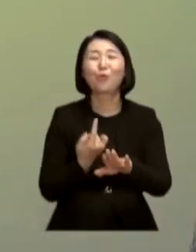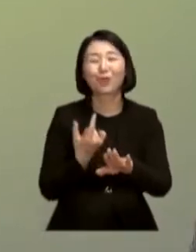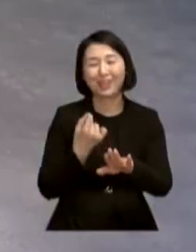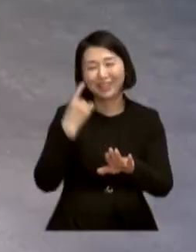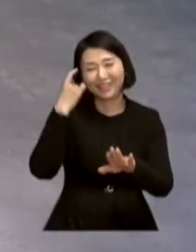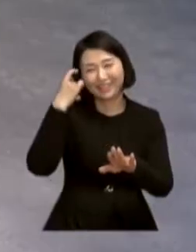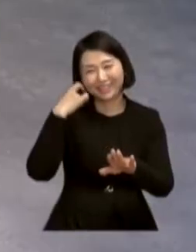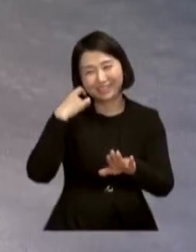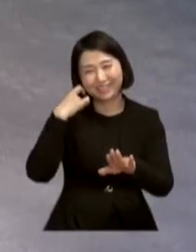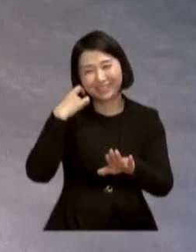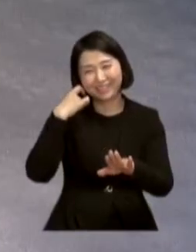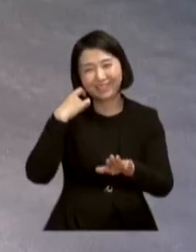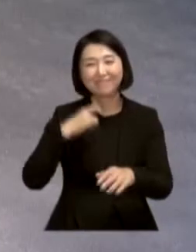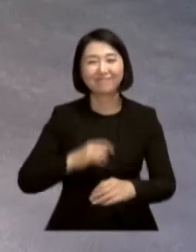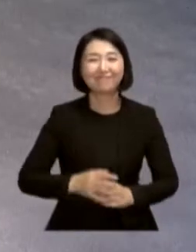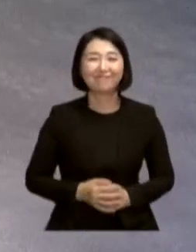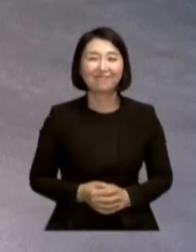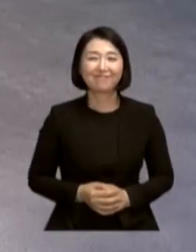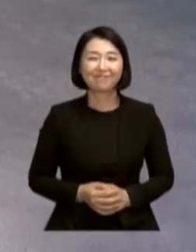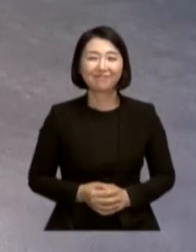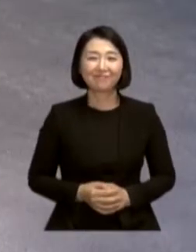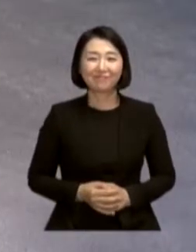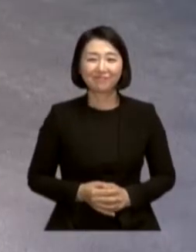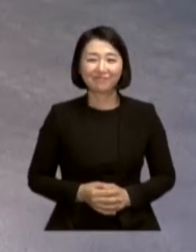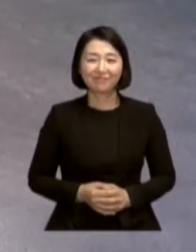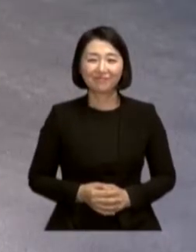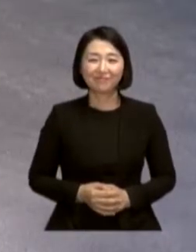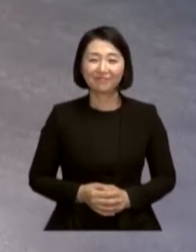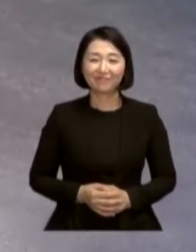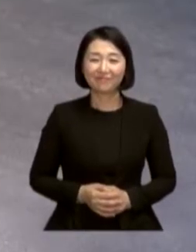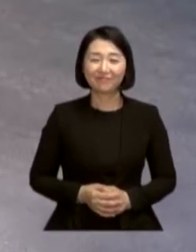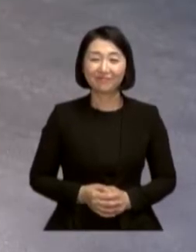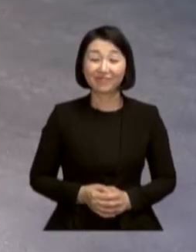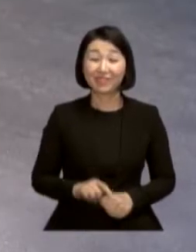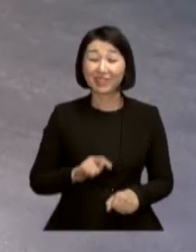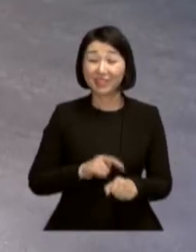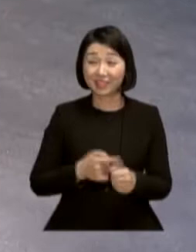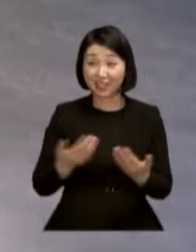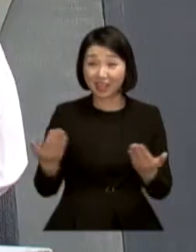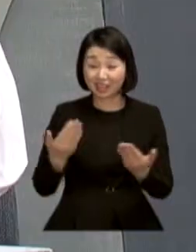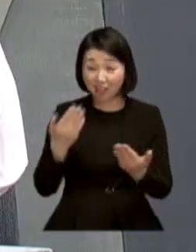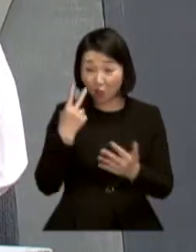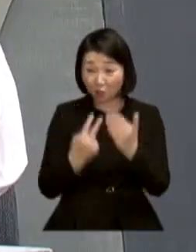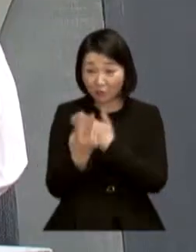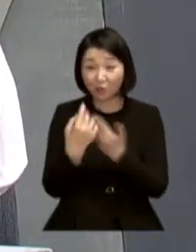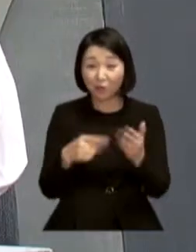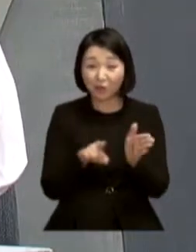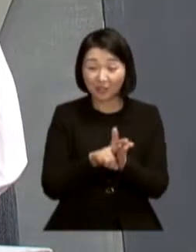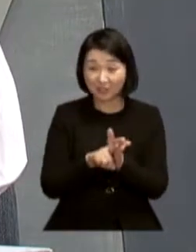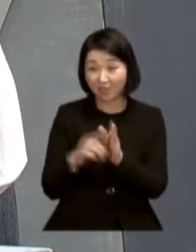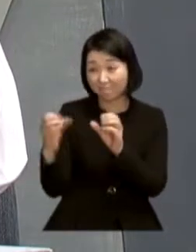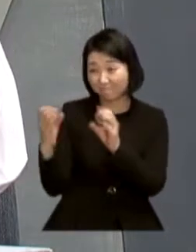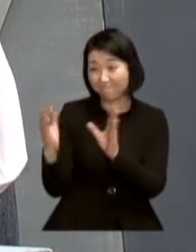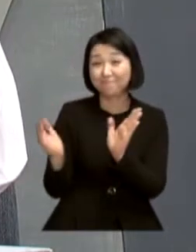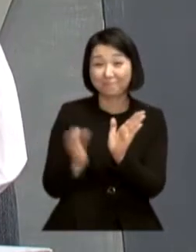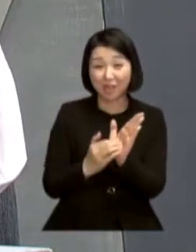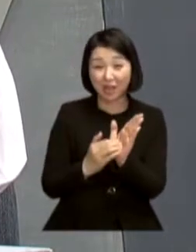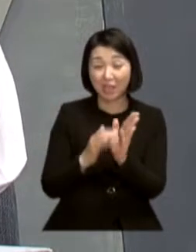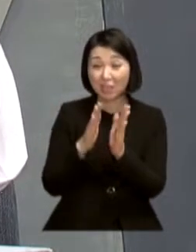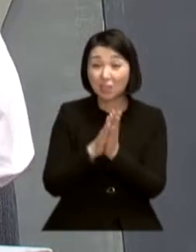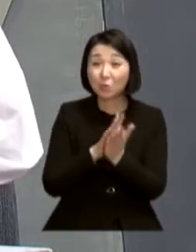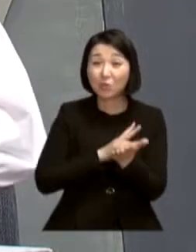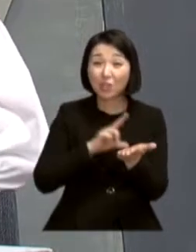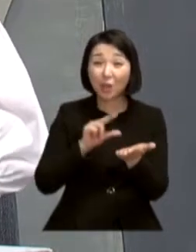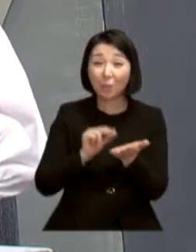마음이 듭니다. 아, 이 시간 그 사역과 비전을 위해서 지금 이야기 나눴지만 이 기도 제목 말씀해 주시면